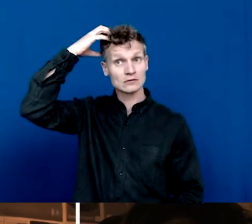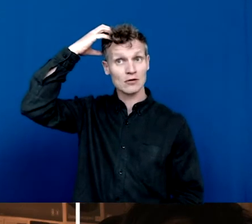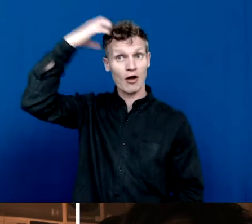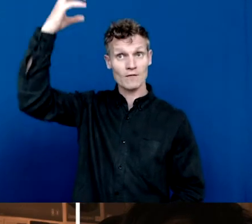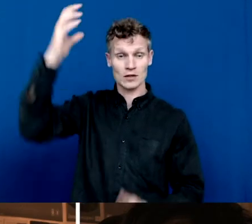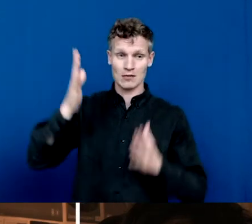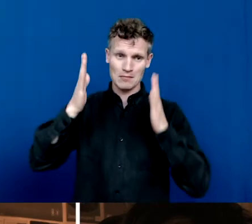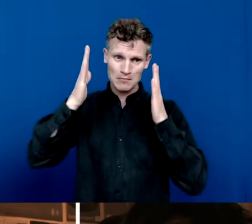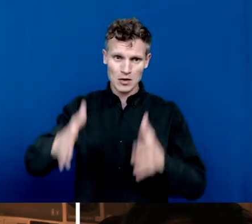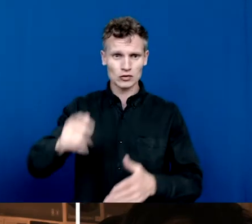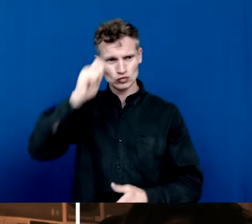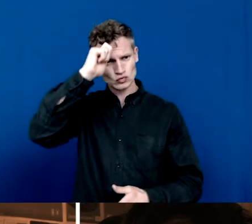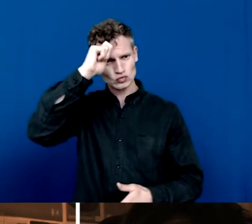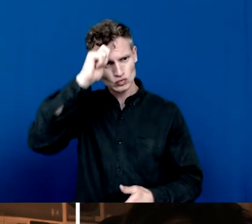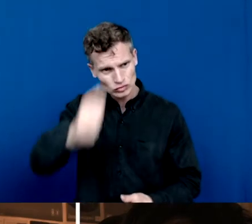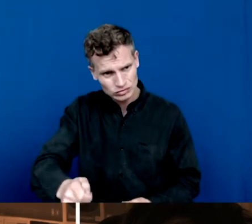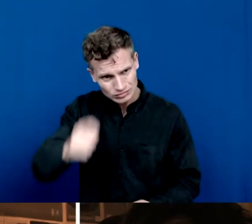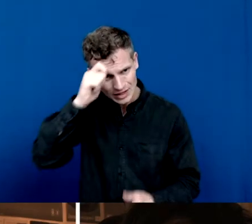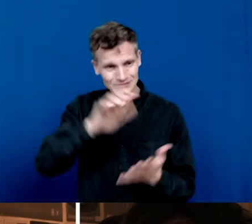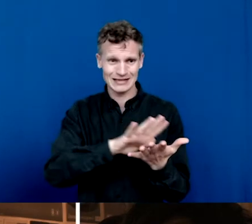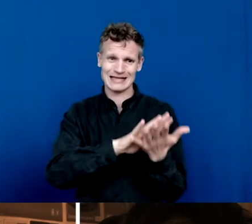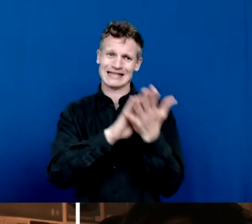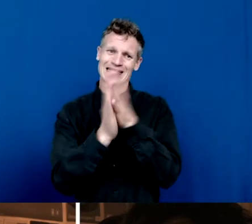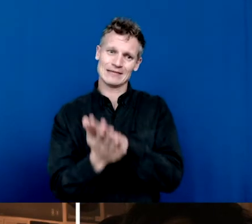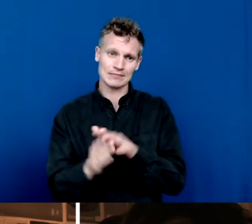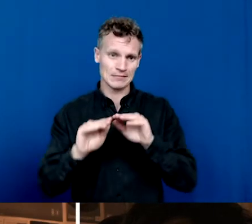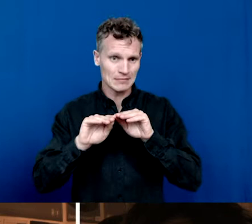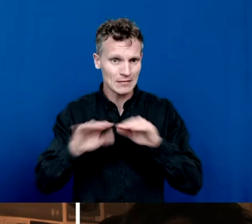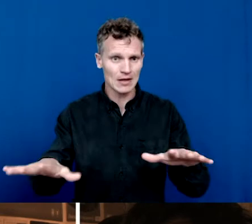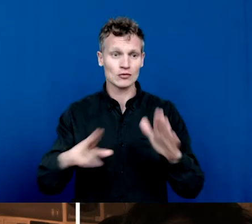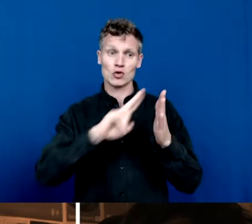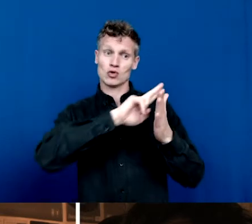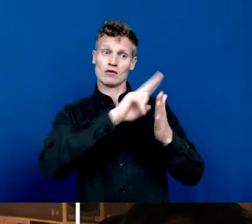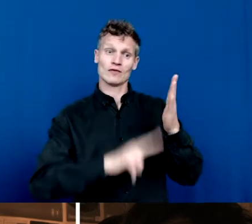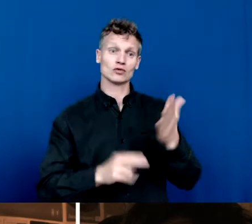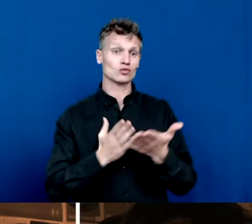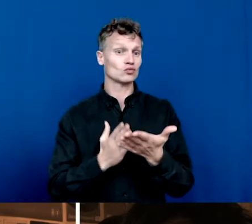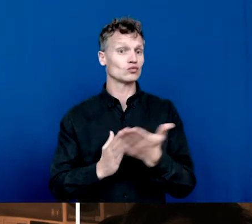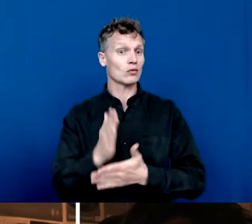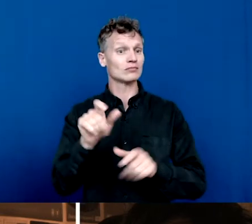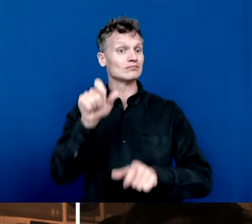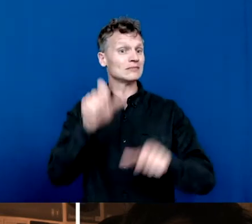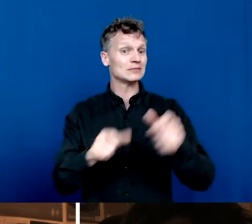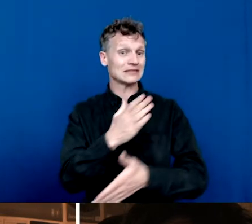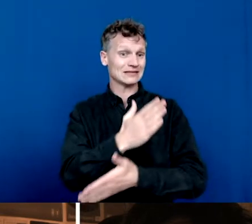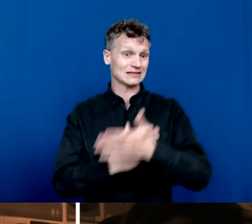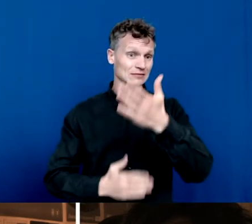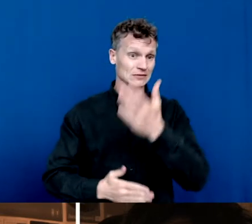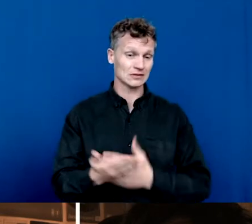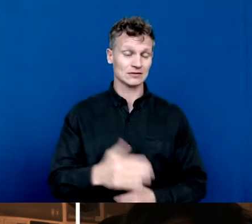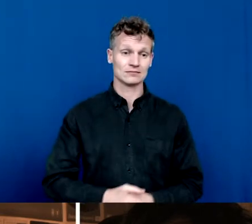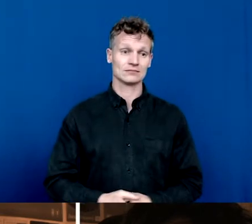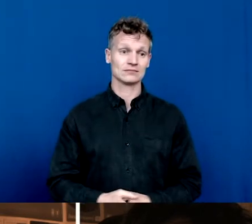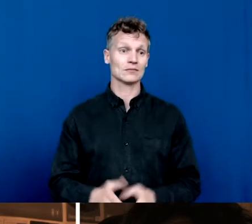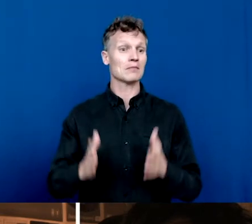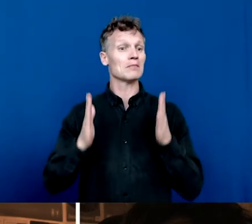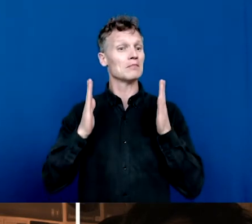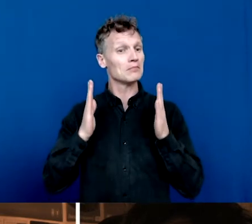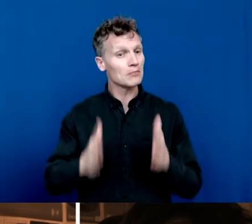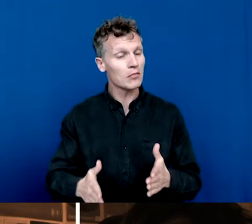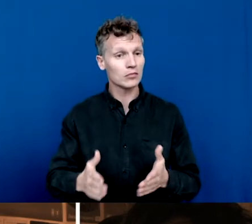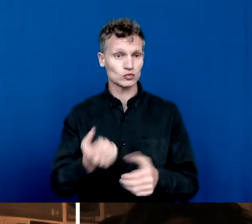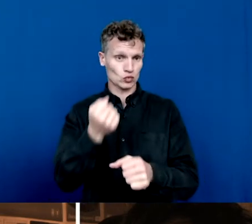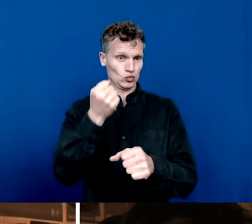en œuvre la Convention relative aux droits des personnes en situation de handicap et doivent s'attacher